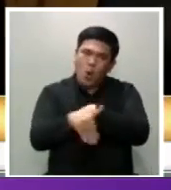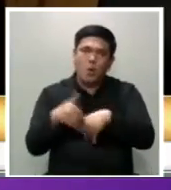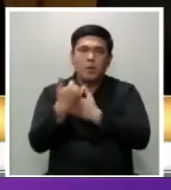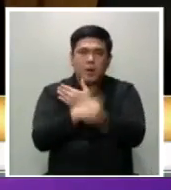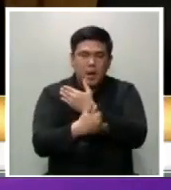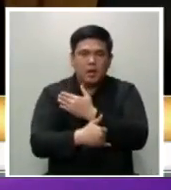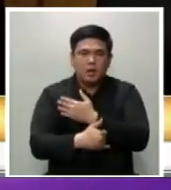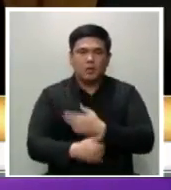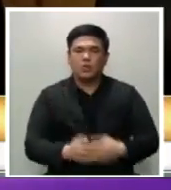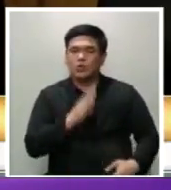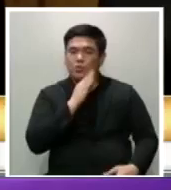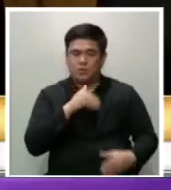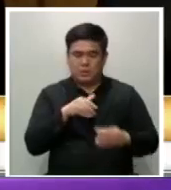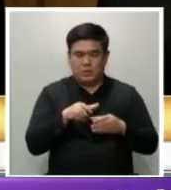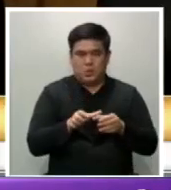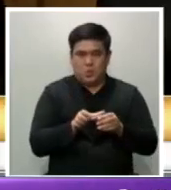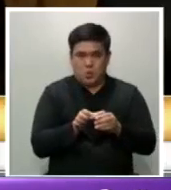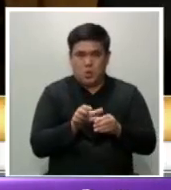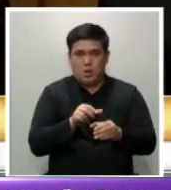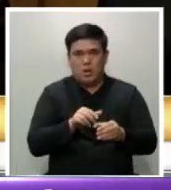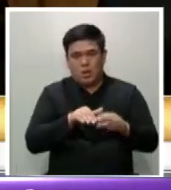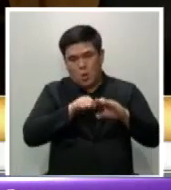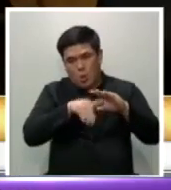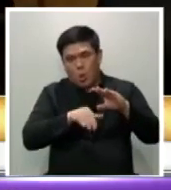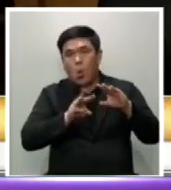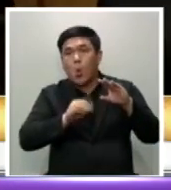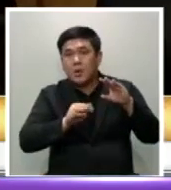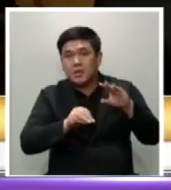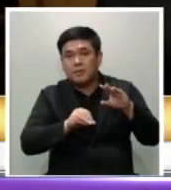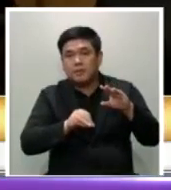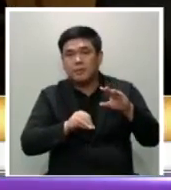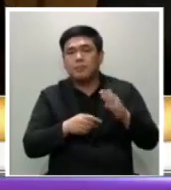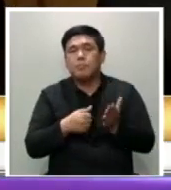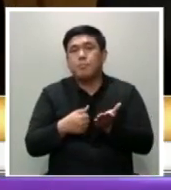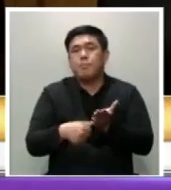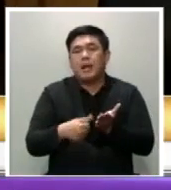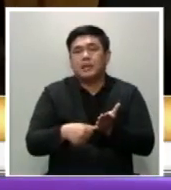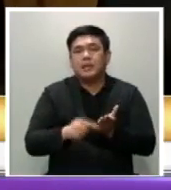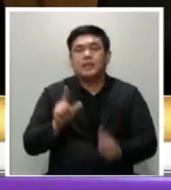ต่อซองเนี่ยต่ำกว่า60บาทเราเก็บภาษี